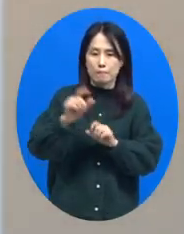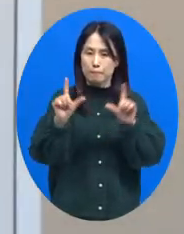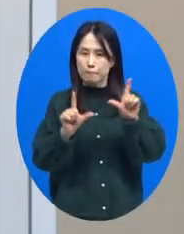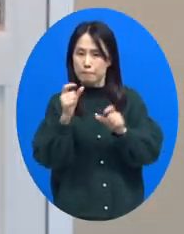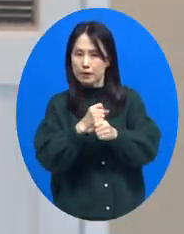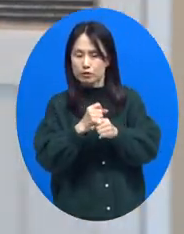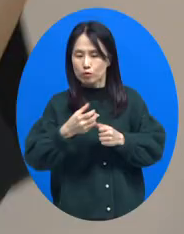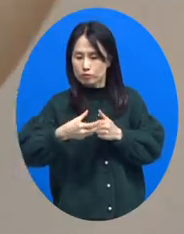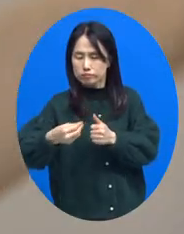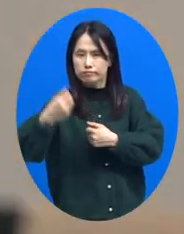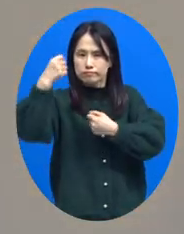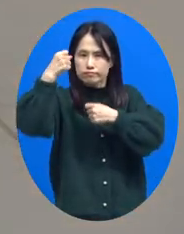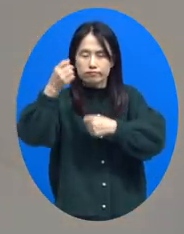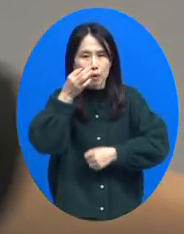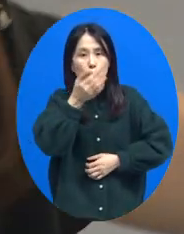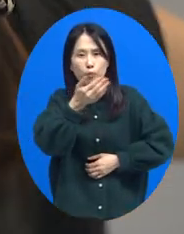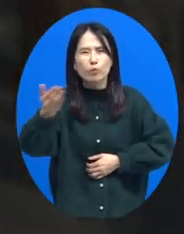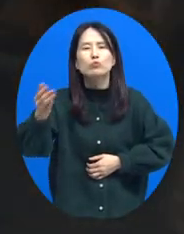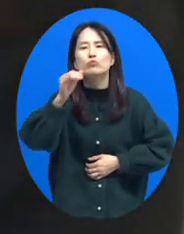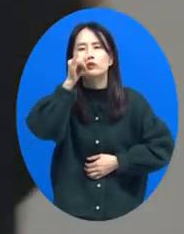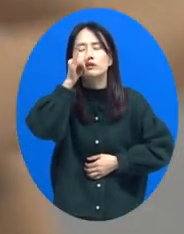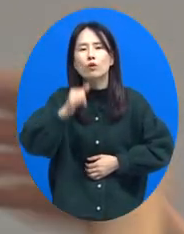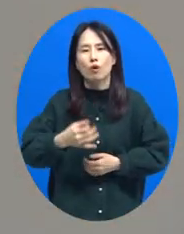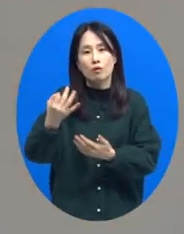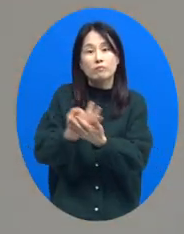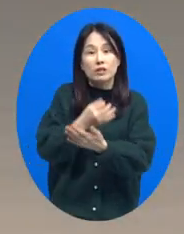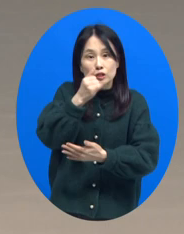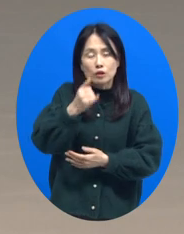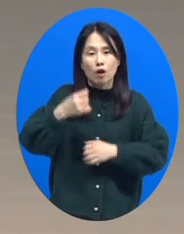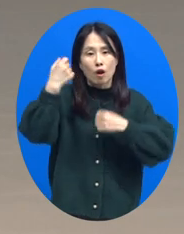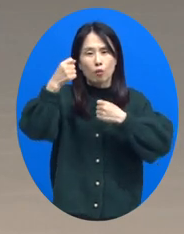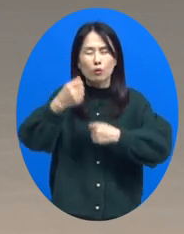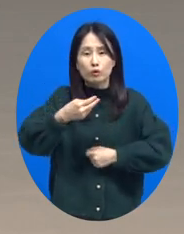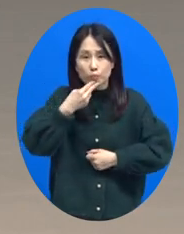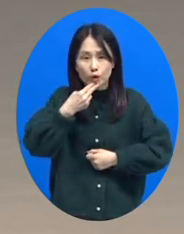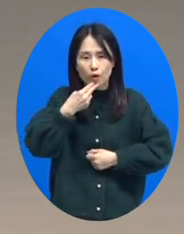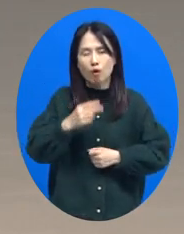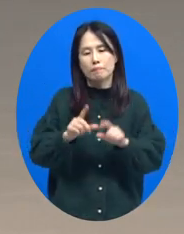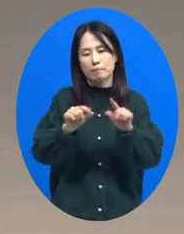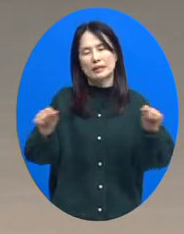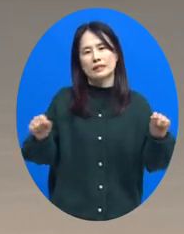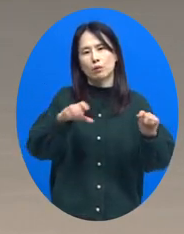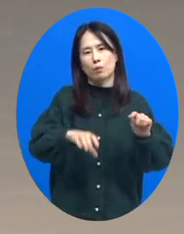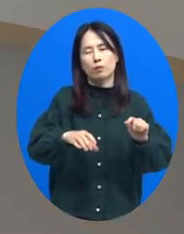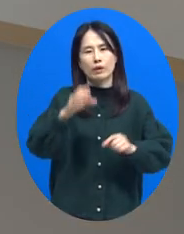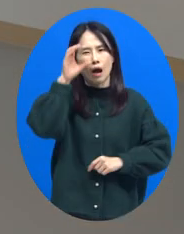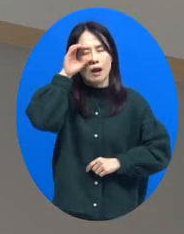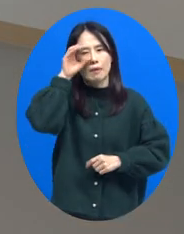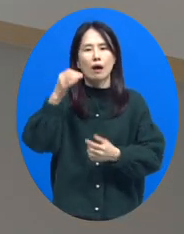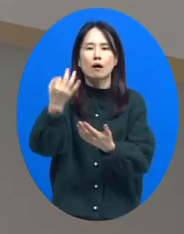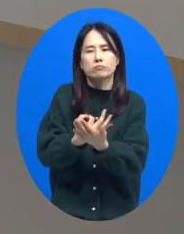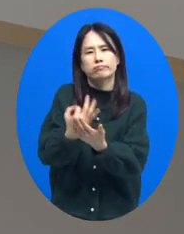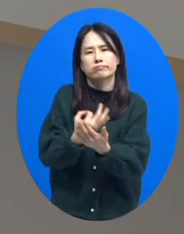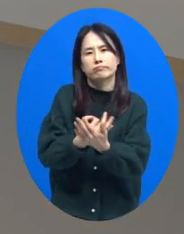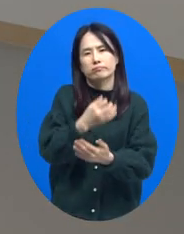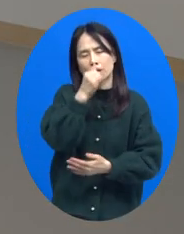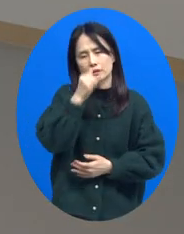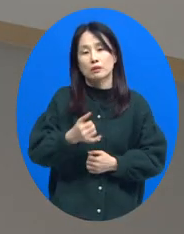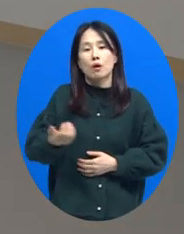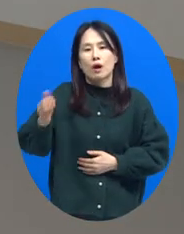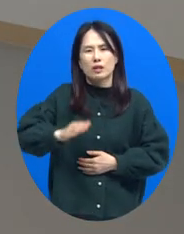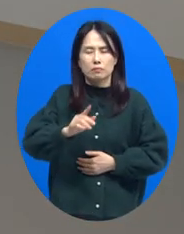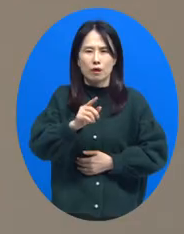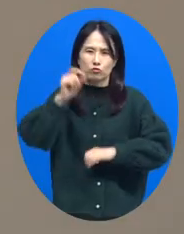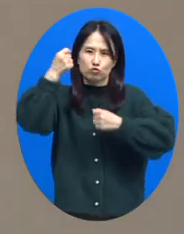짜거나 다른 공연의 무용수로 오르기도 합니다 공연이 없는 비수기에는 물류창고나 반찬가게에서 알바를 해야 하지만 춤을 출 때가